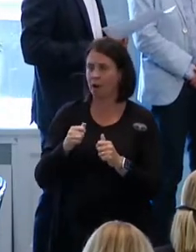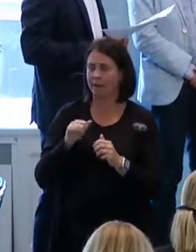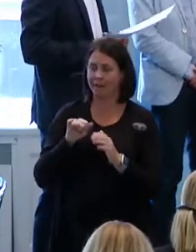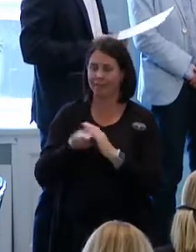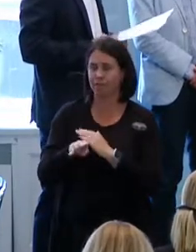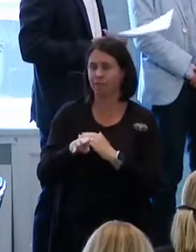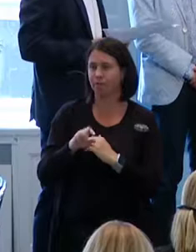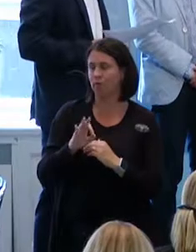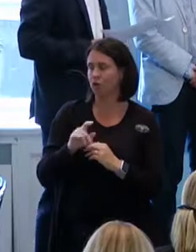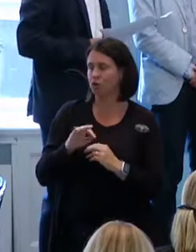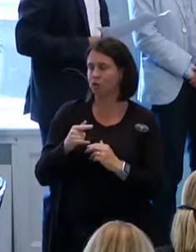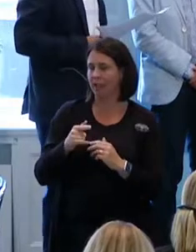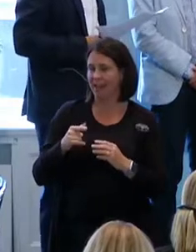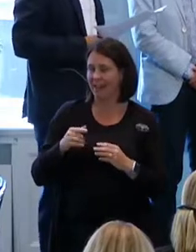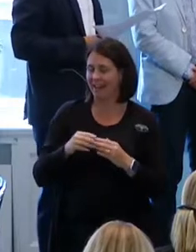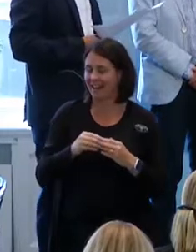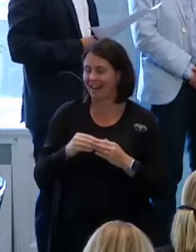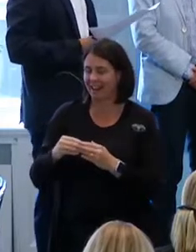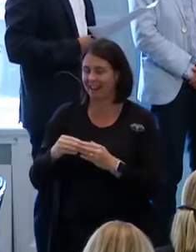Om vi hade kunnat